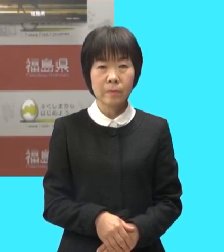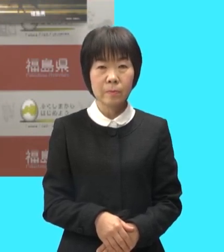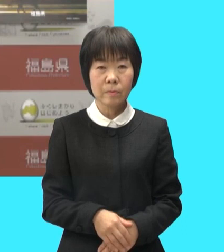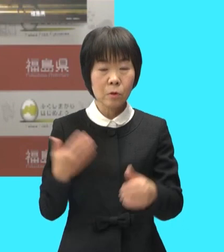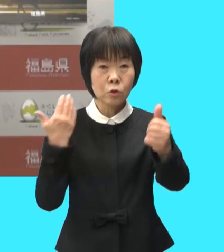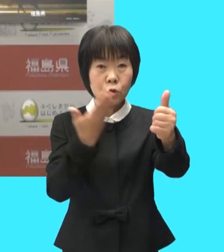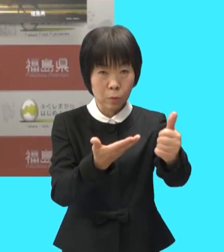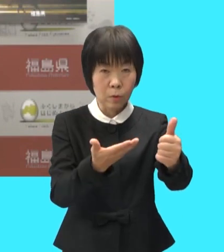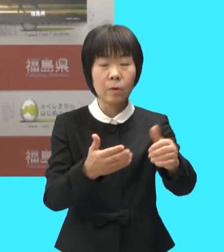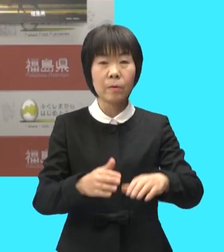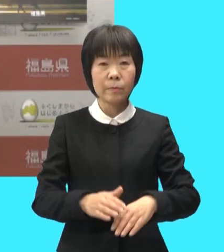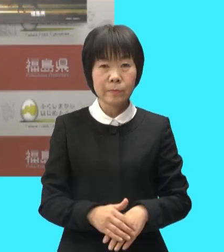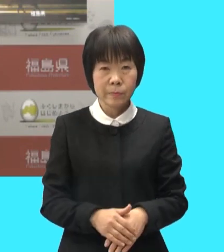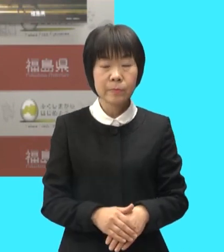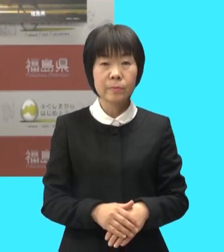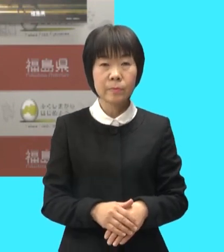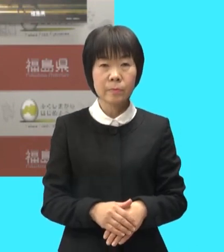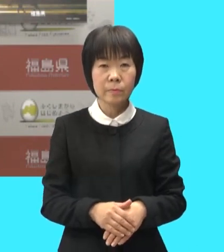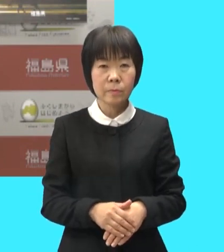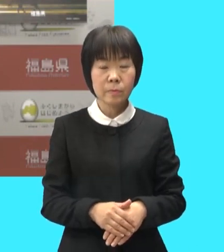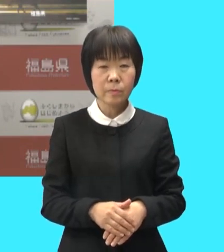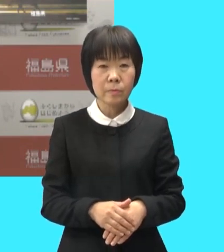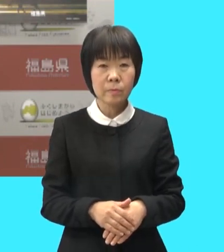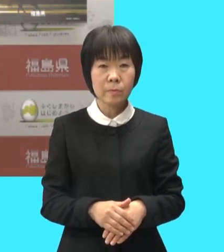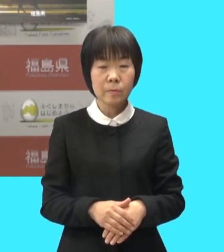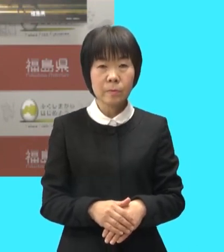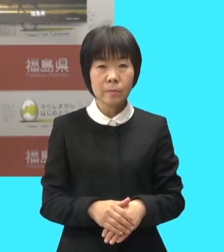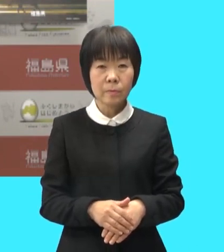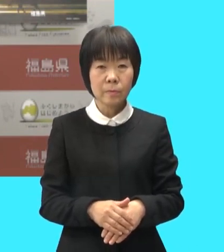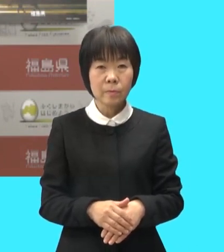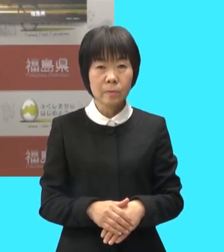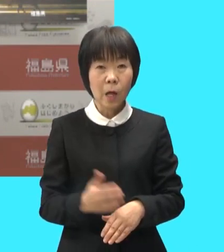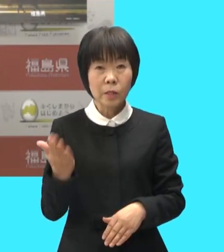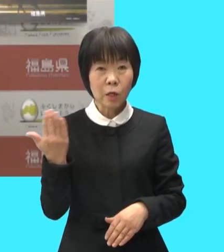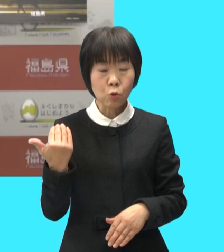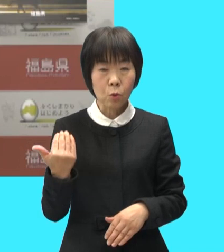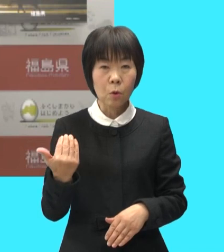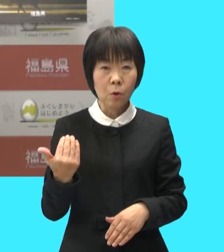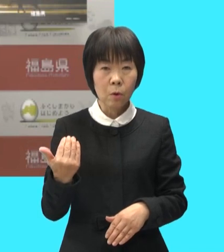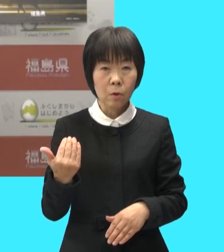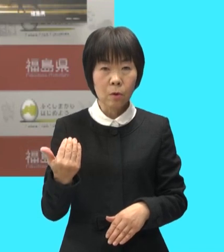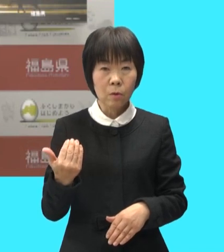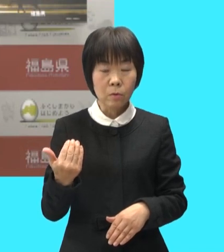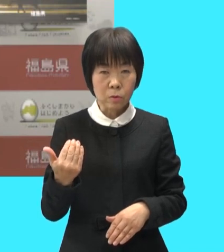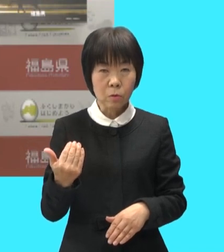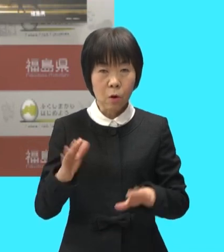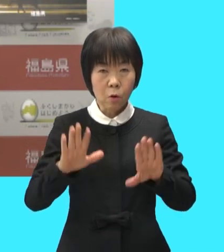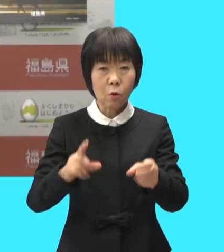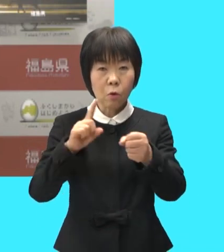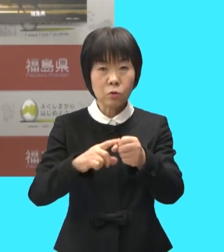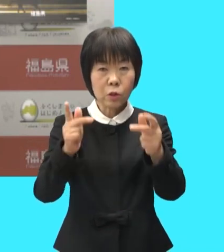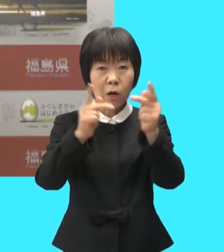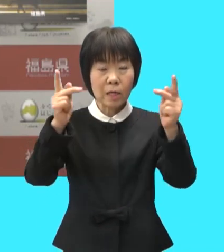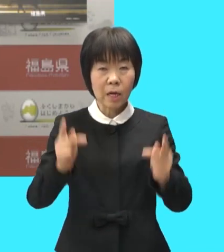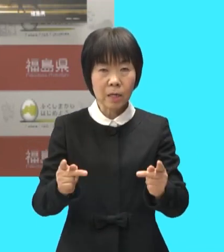家屋新報の金です。はい、明けましておめでとうございます。 おめでとうございます。 お願いします。 よろしくお願いします。 先ほどですね、知事、今年の課題という中に